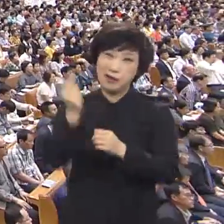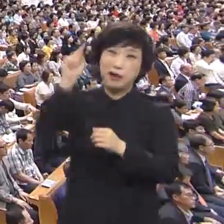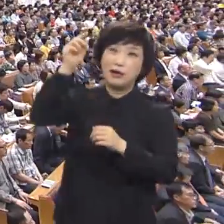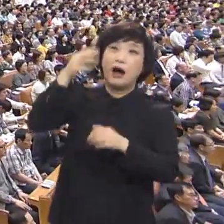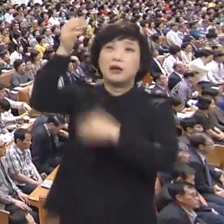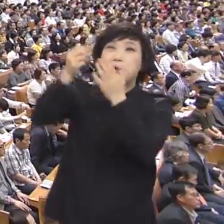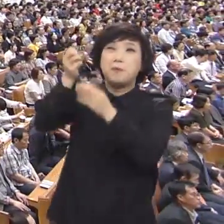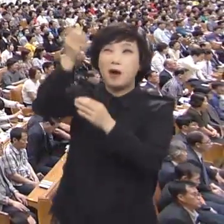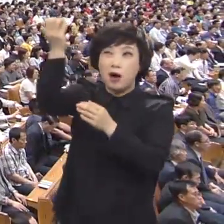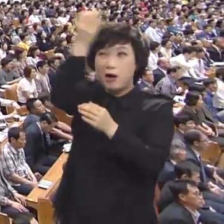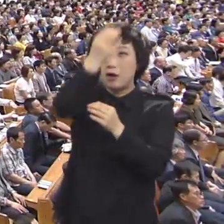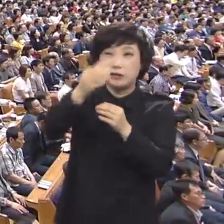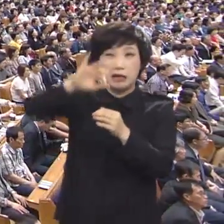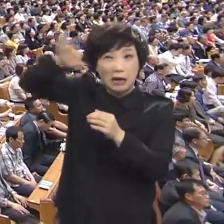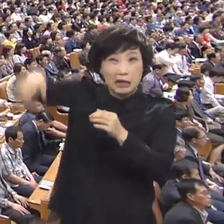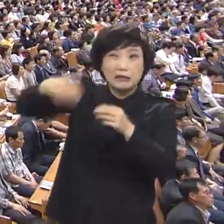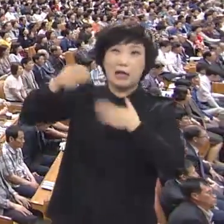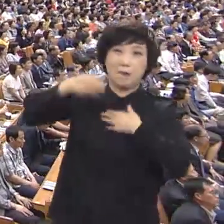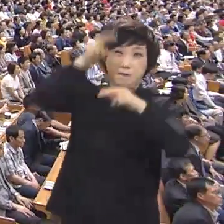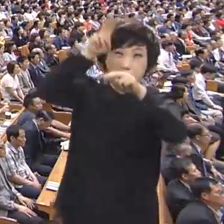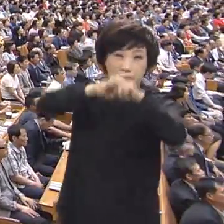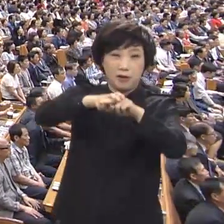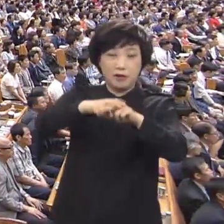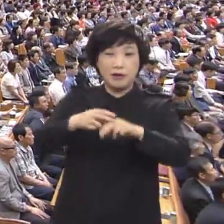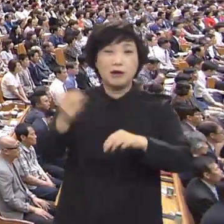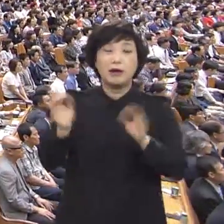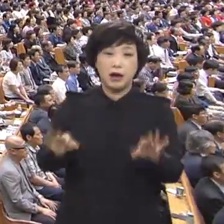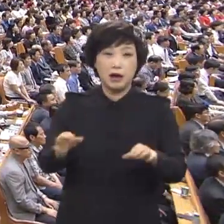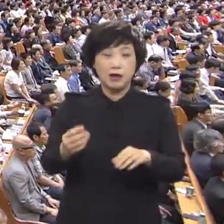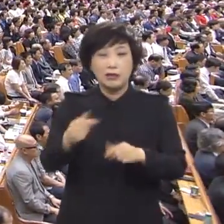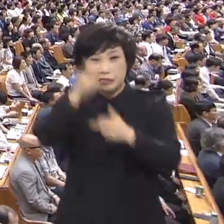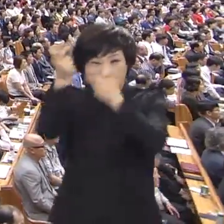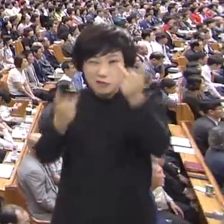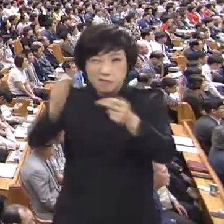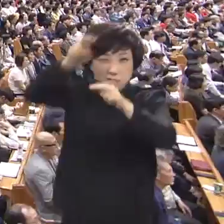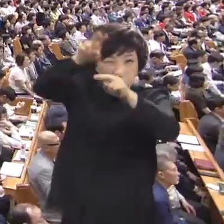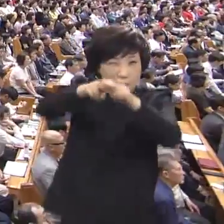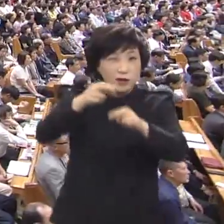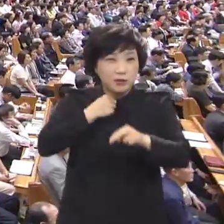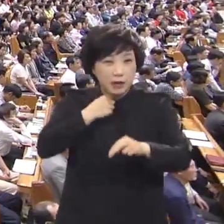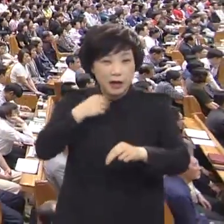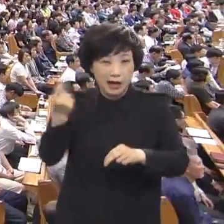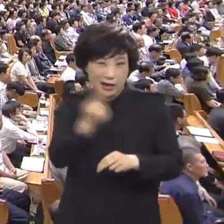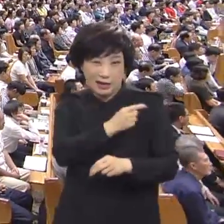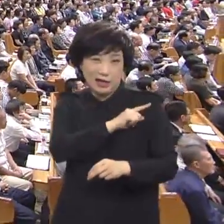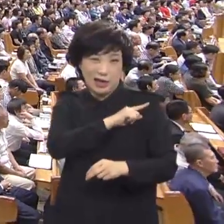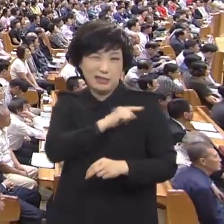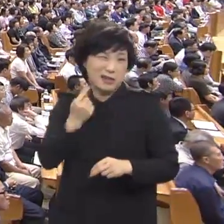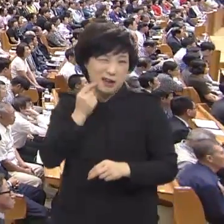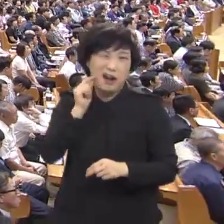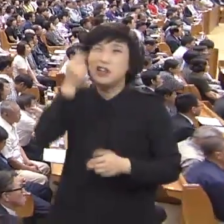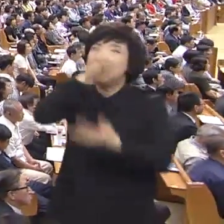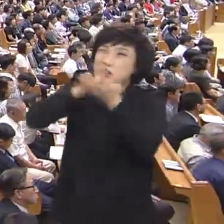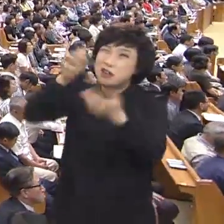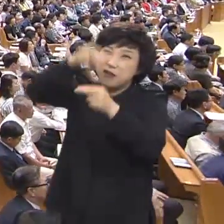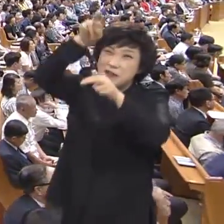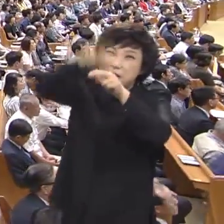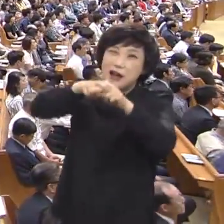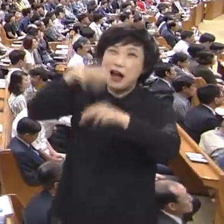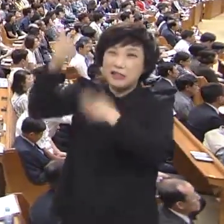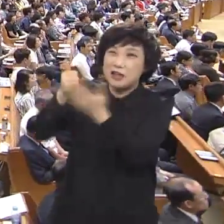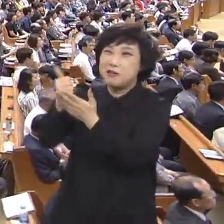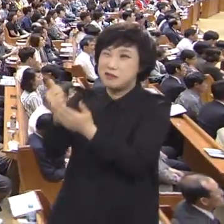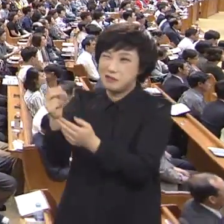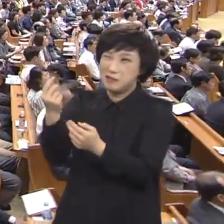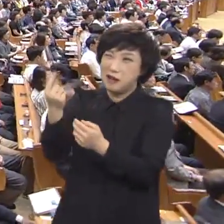무별 위에 나의 보좌를 높이리라. 내가 북극 지폐의 산 위에 좌정하리라. 가장 높은 구름에 올라 지극히 높은